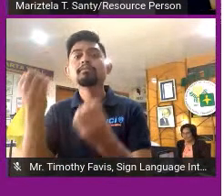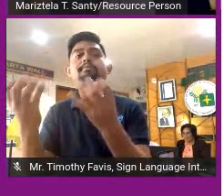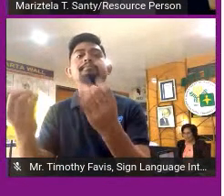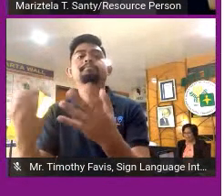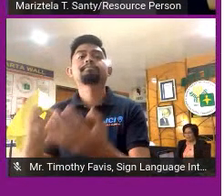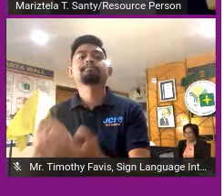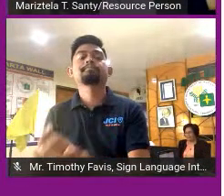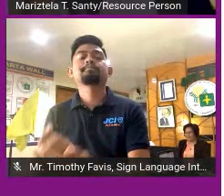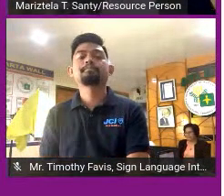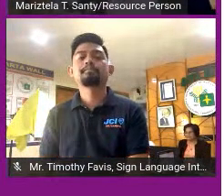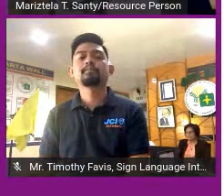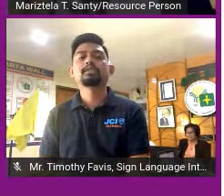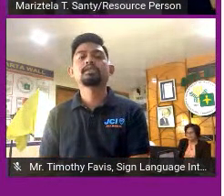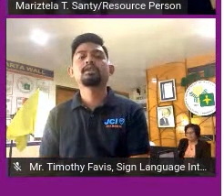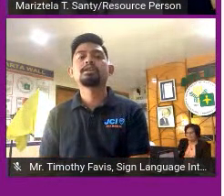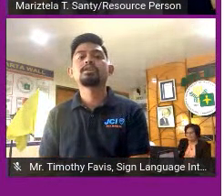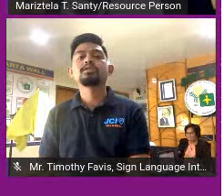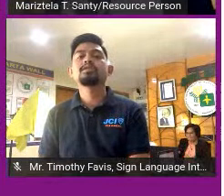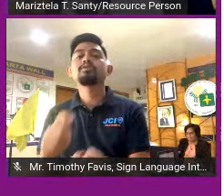ating mga kababaihan.